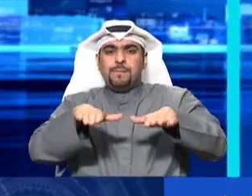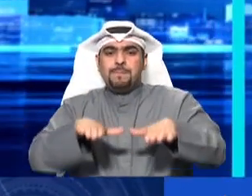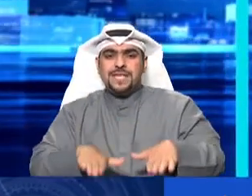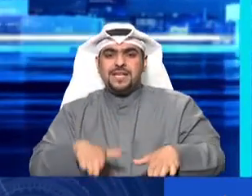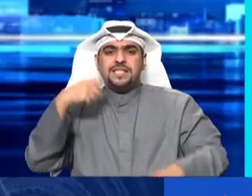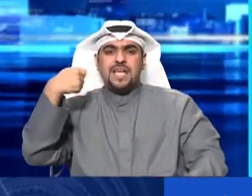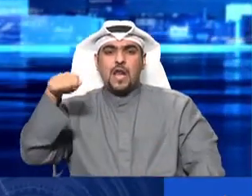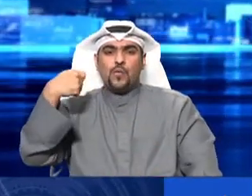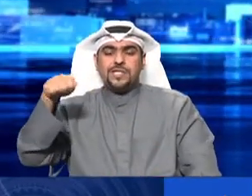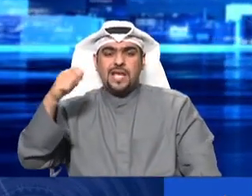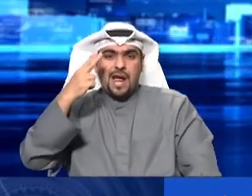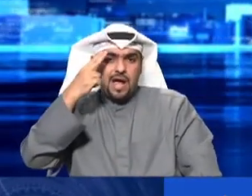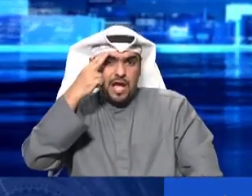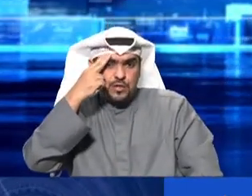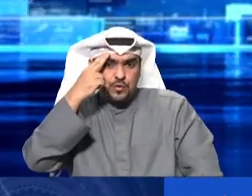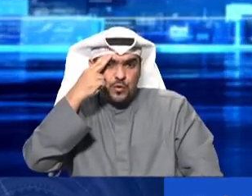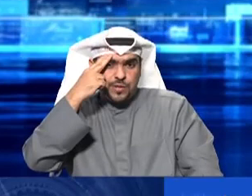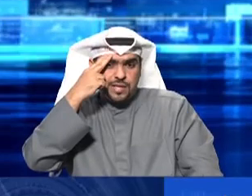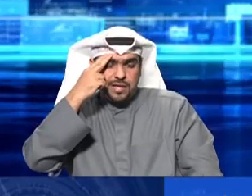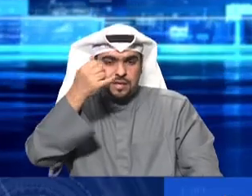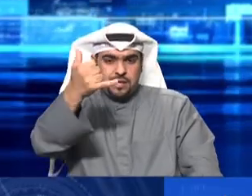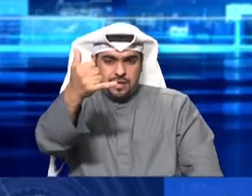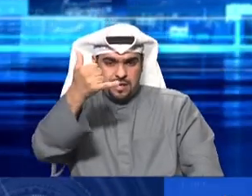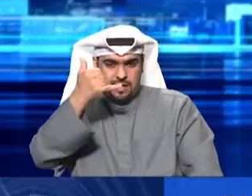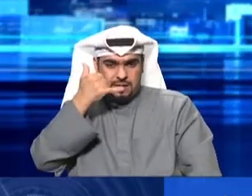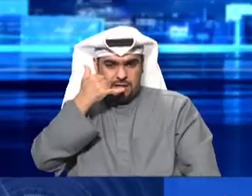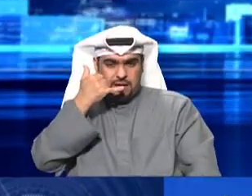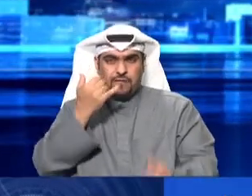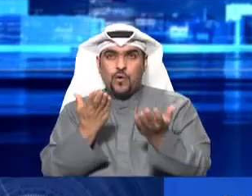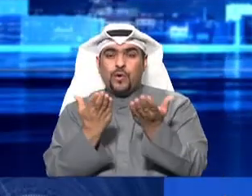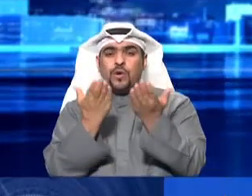سموه من صادق المواساة وصادق التعازي والدعاء،